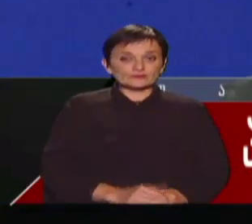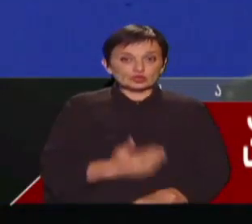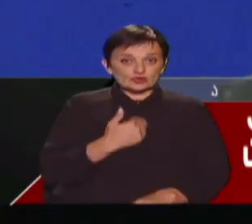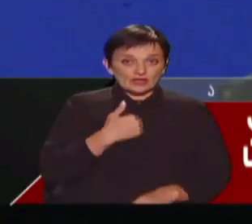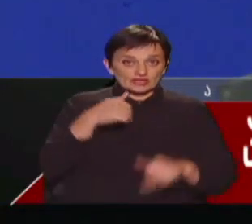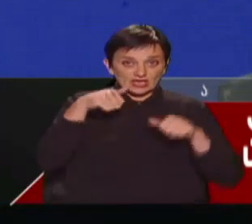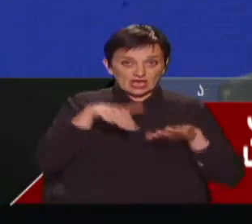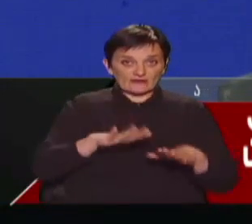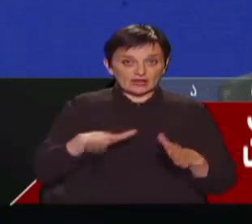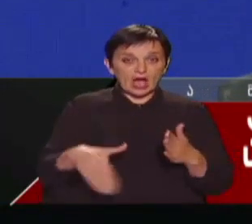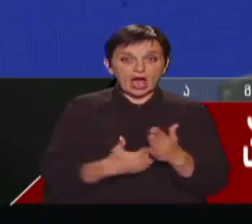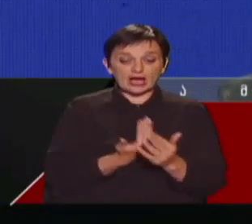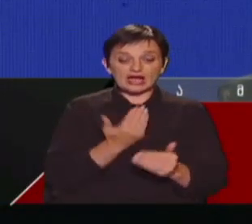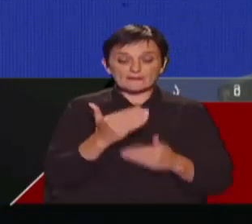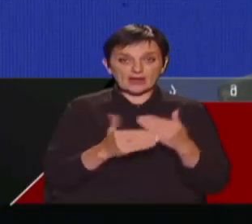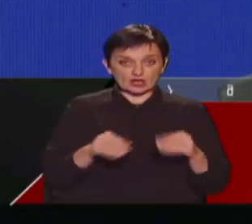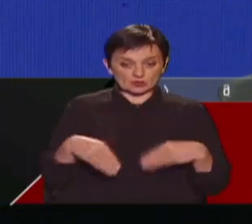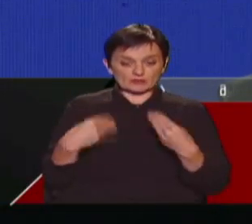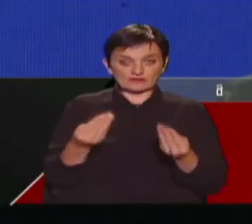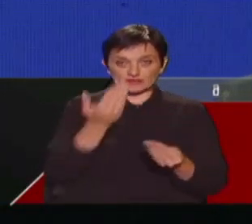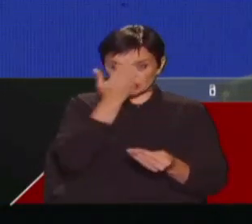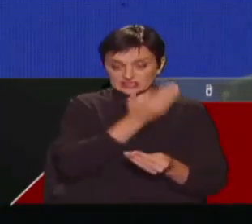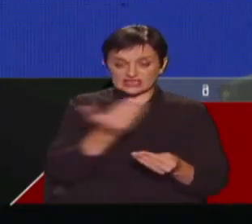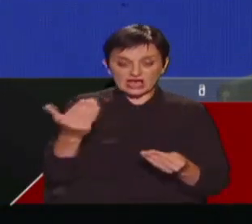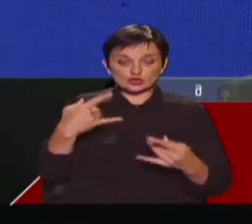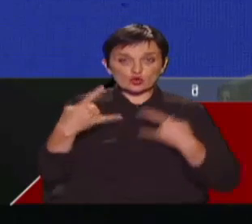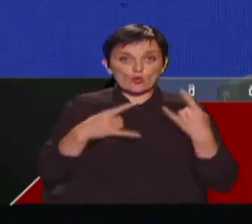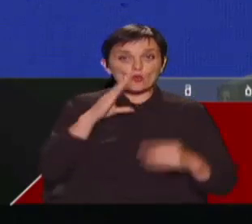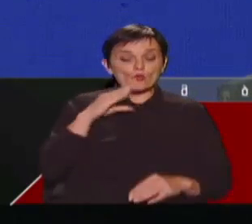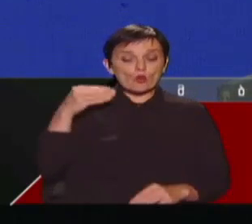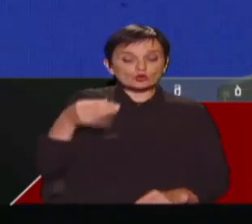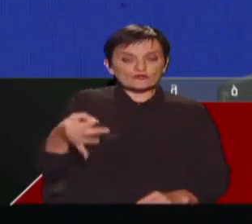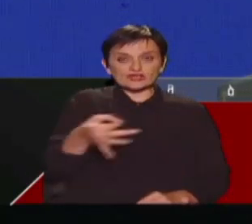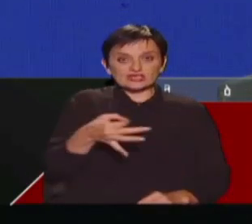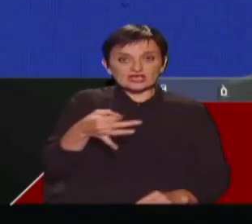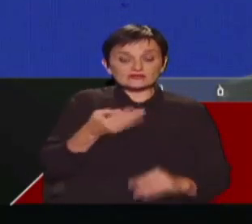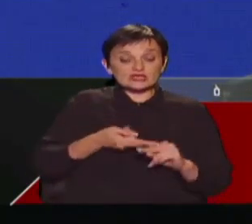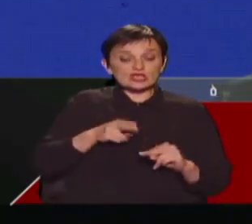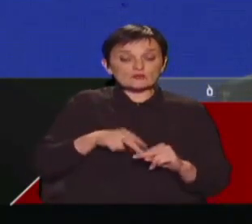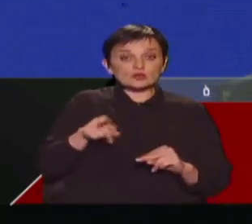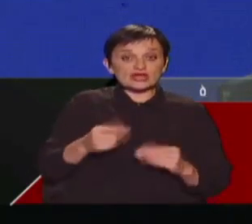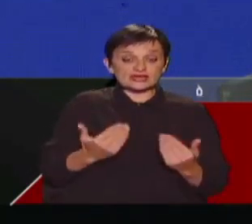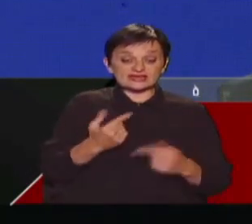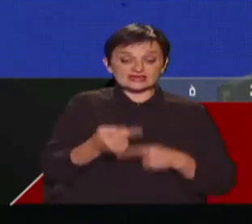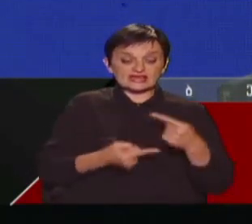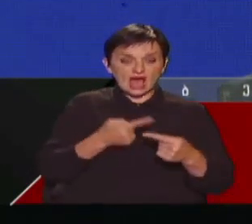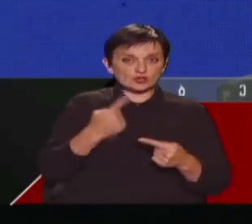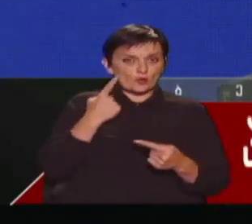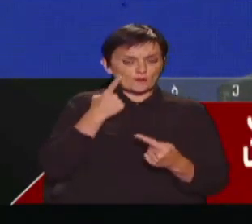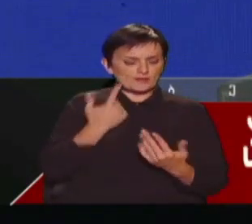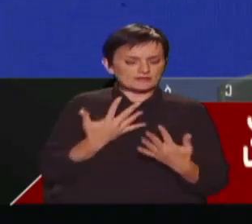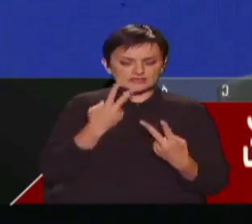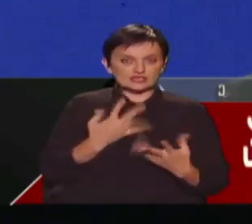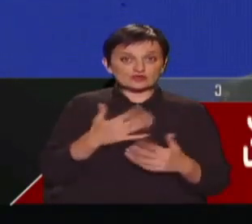Ჩვენ გადავწყვიტეთ ახალი პერსპექტივა მიუცეთ საზოგადოებრივ მაუწყებელს მოლდოვის რესპუბლიკაში, იმისთვის, რომ ის თანამედროვე და მიმზიდველი